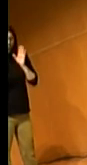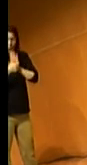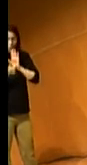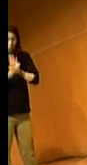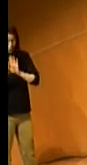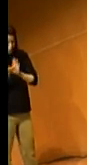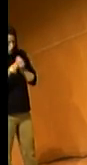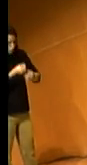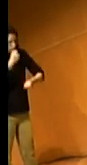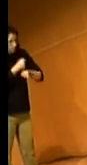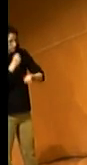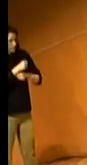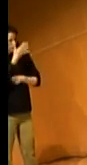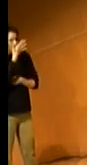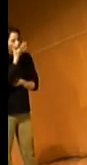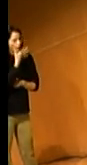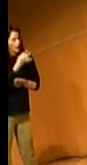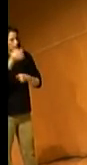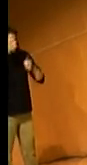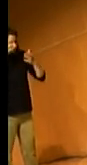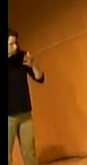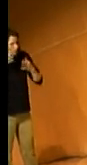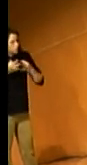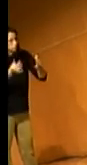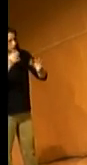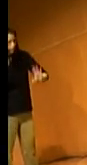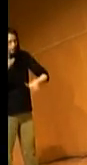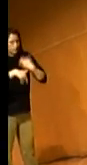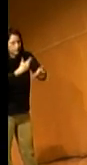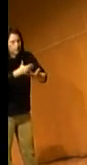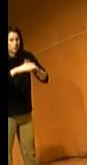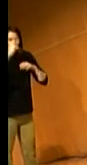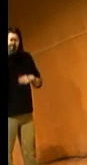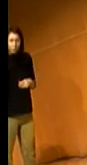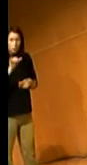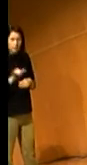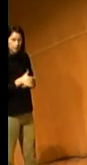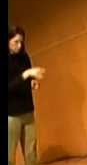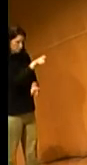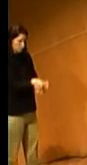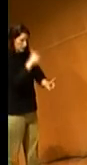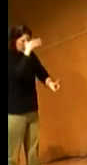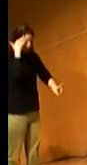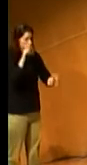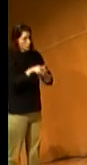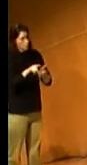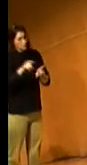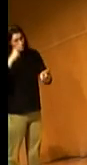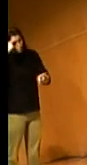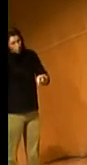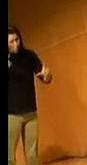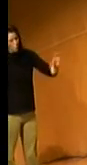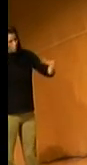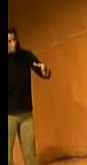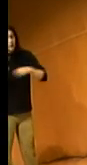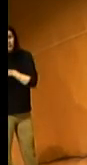les conditions des apprentissages au bénéfice de l'élève concerné, mais aussi au bénéfice du groupe et au bénéfice de l'enseignant.